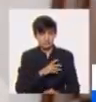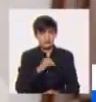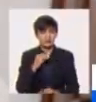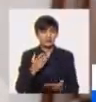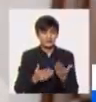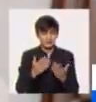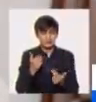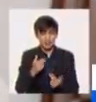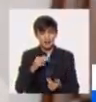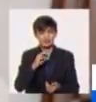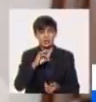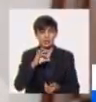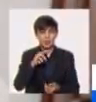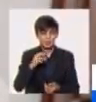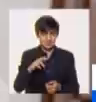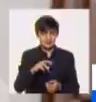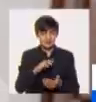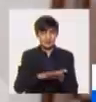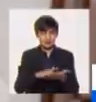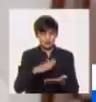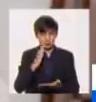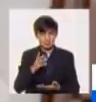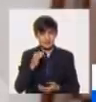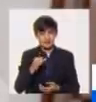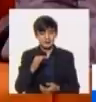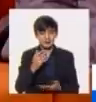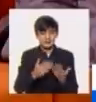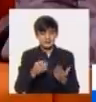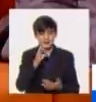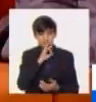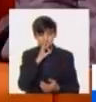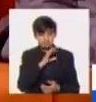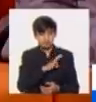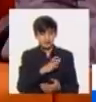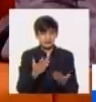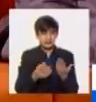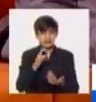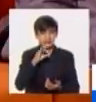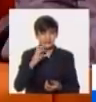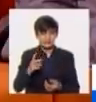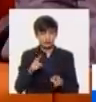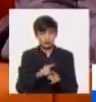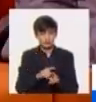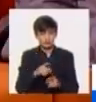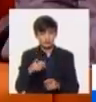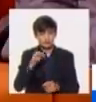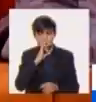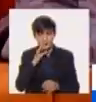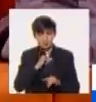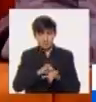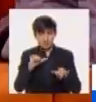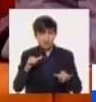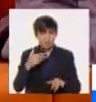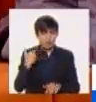тогда, конечно, терапия продолжается дальше. Если эти побочные явления вызывают какой-то риск, и риск превышает